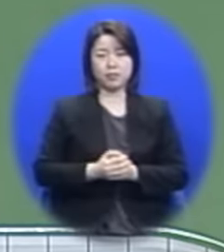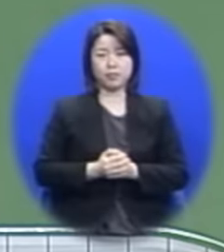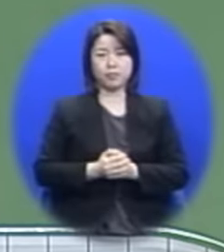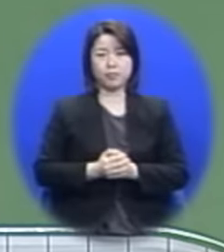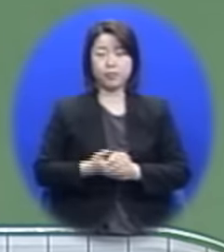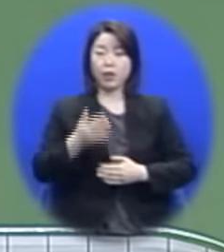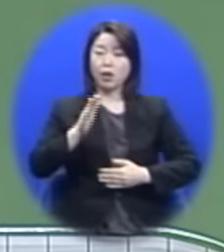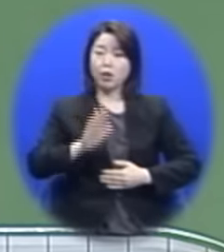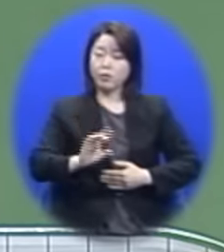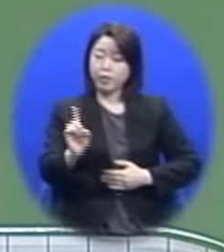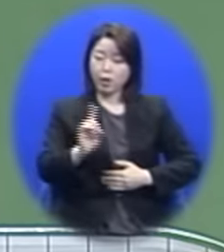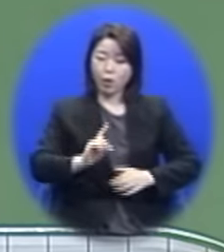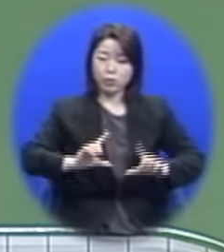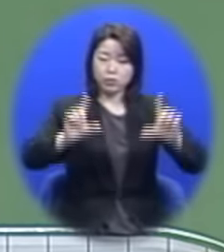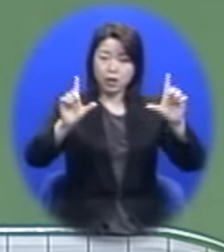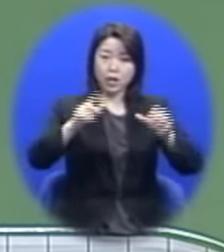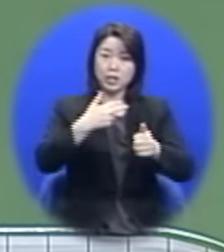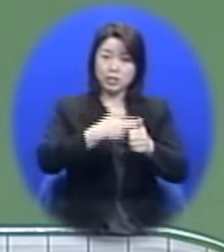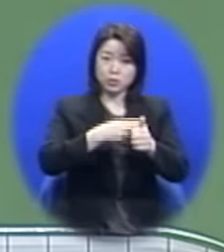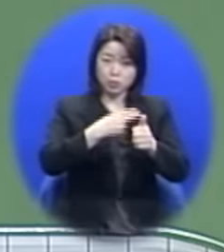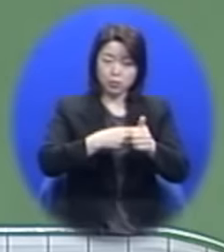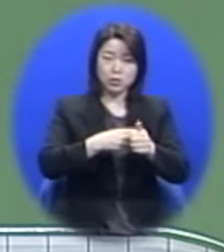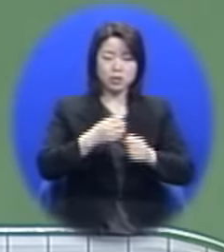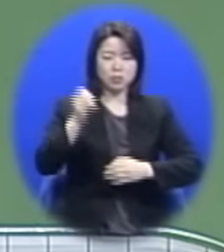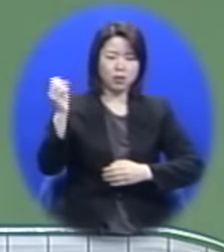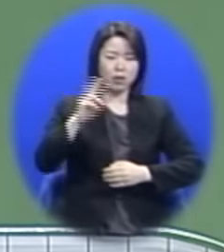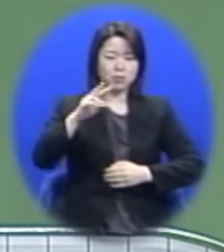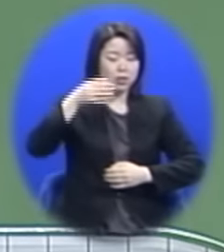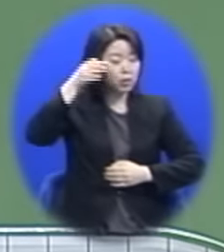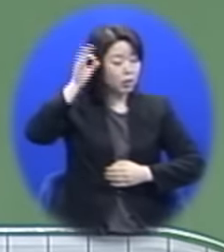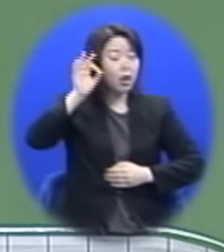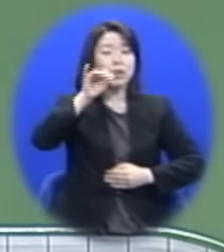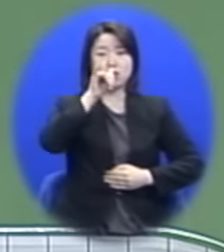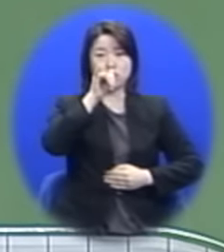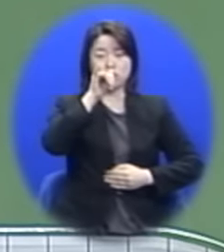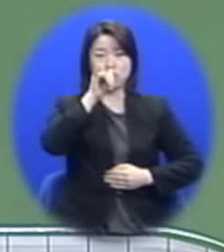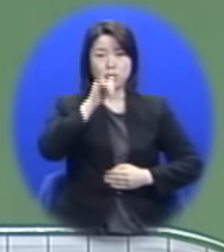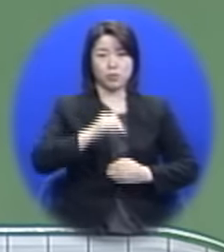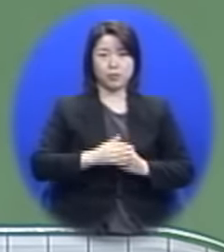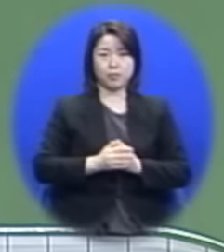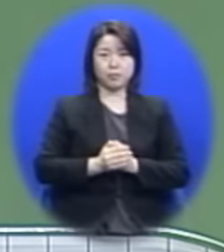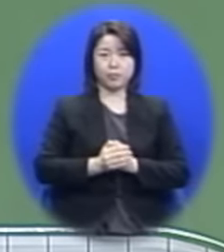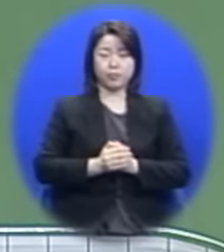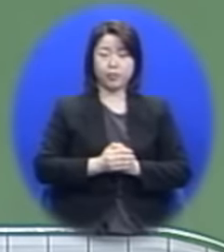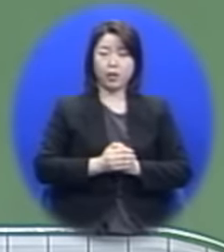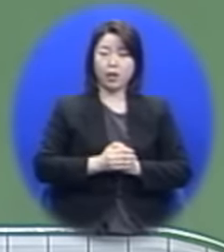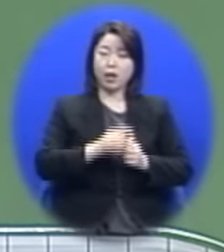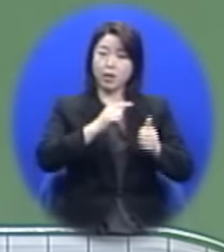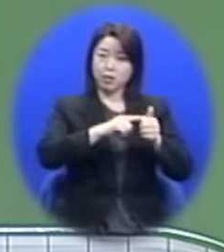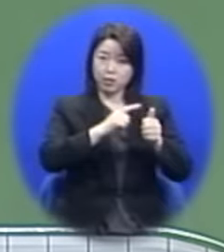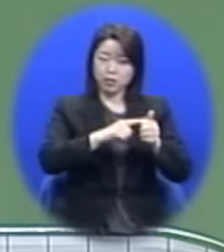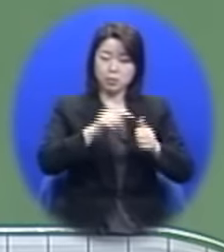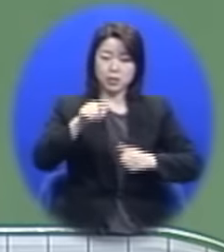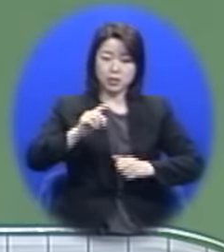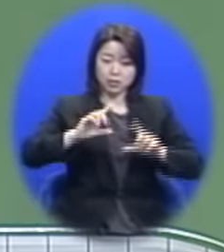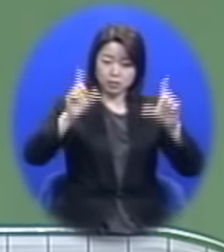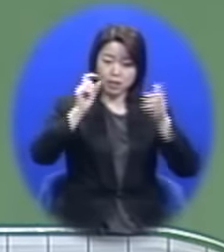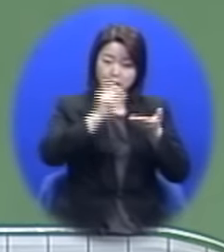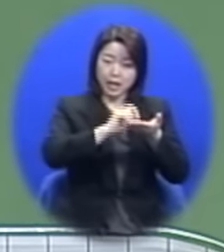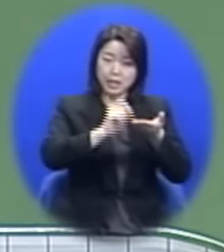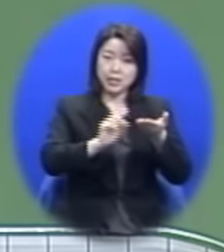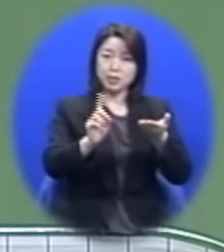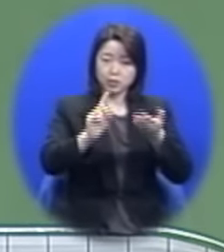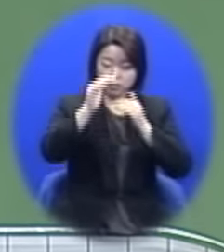어느 날 프랭크 루박 선교사님이 갑자기 깨달아진 게 있었습니다. 그분이 그날 일기를 이렇게